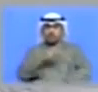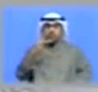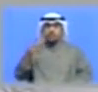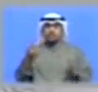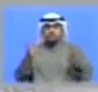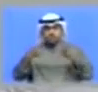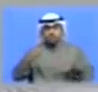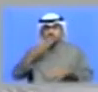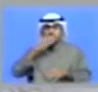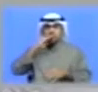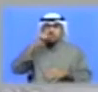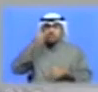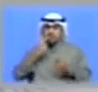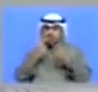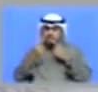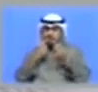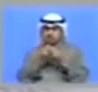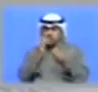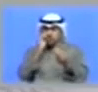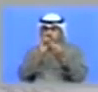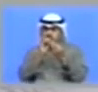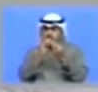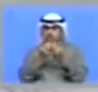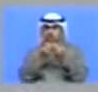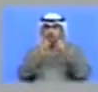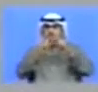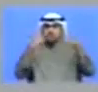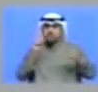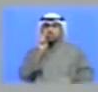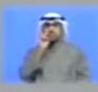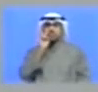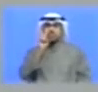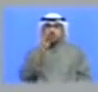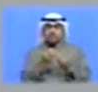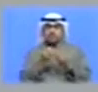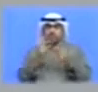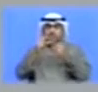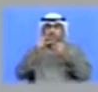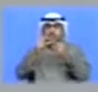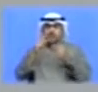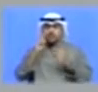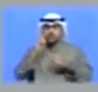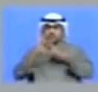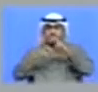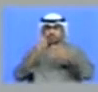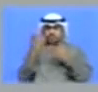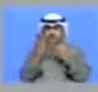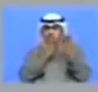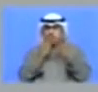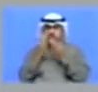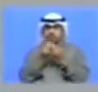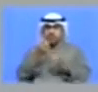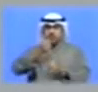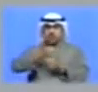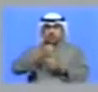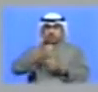يتضمن كل ما قام به أو معظم ما قام به البنك الدولي من دراسات ومن